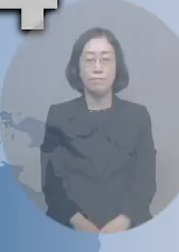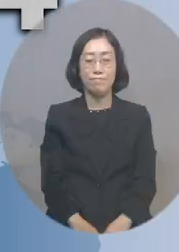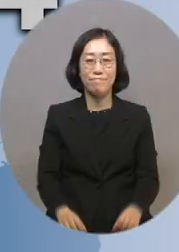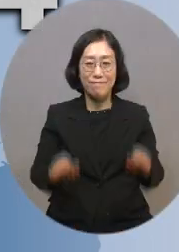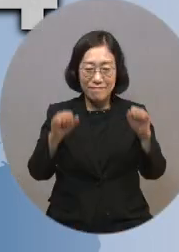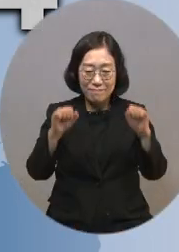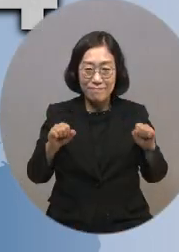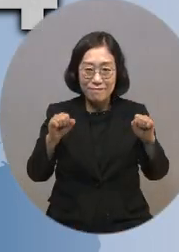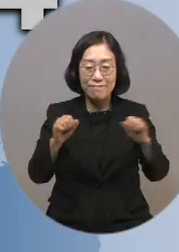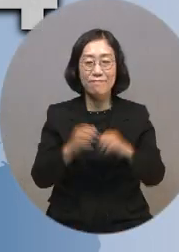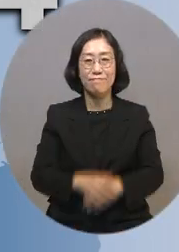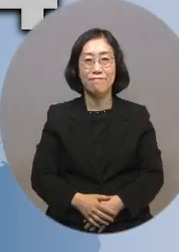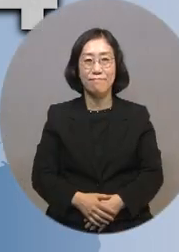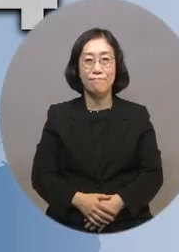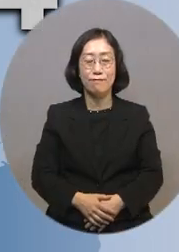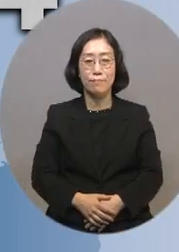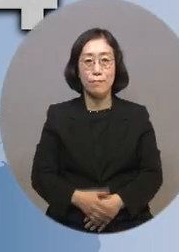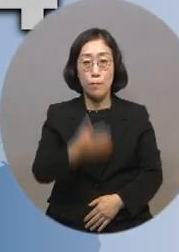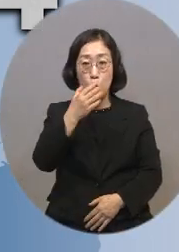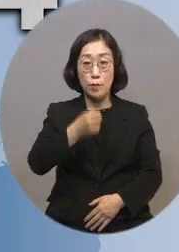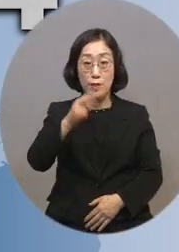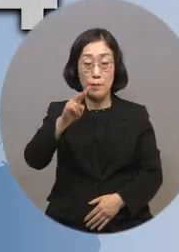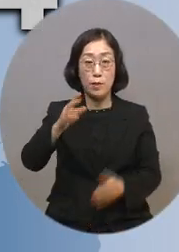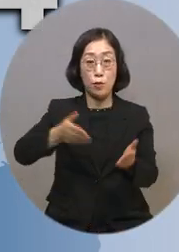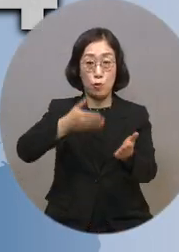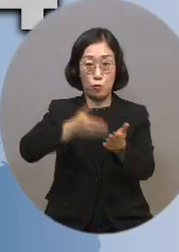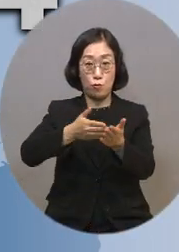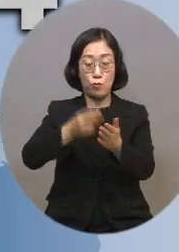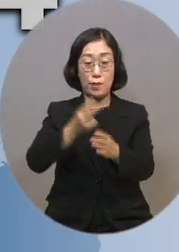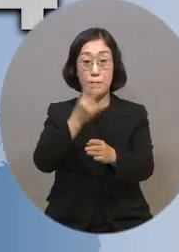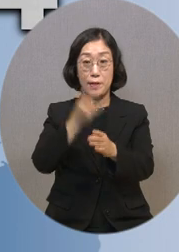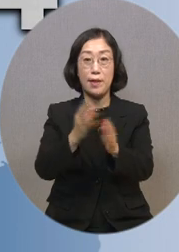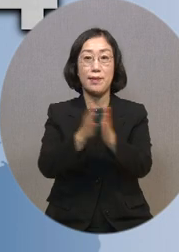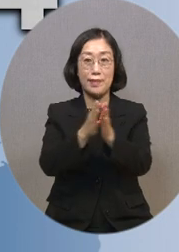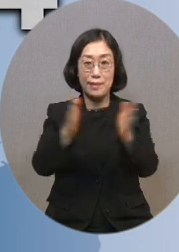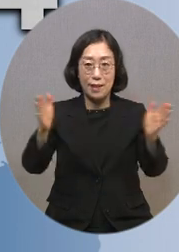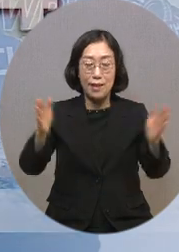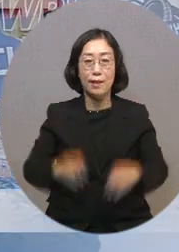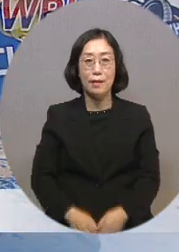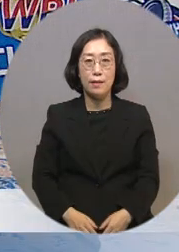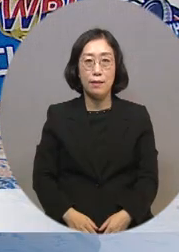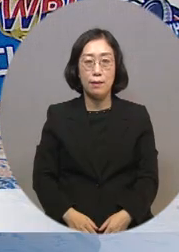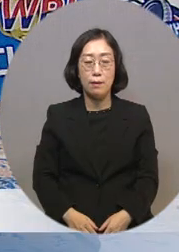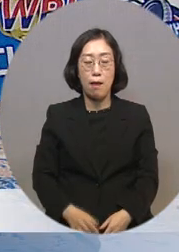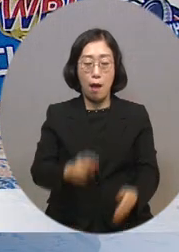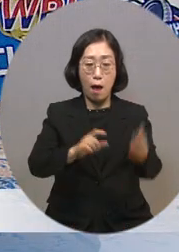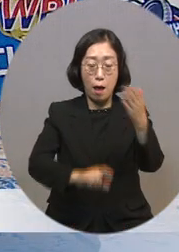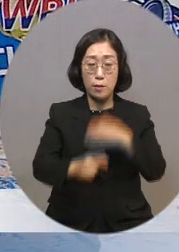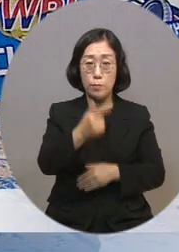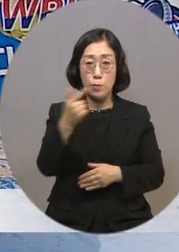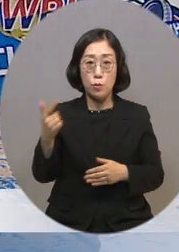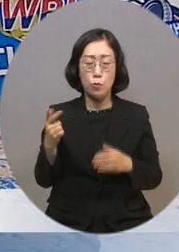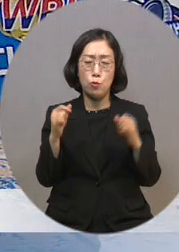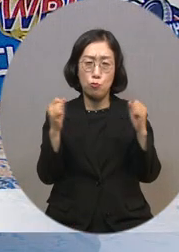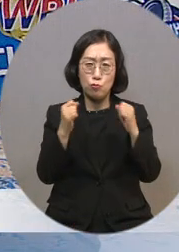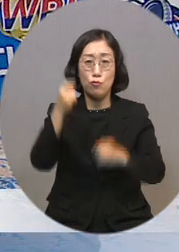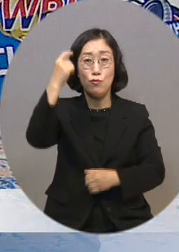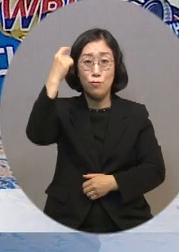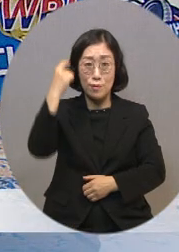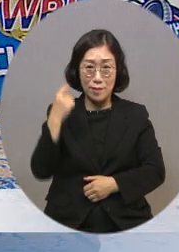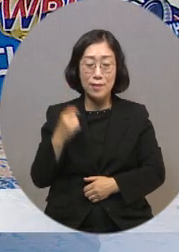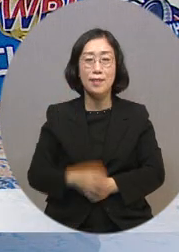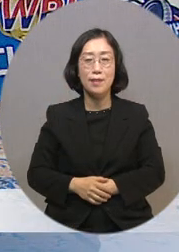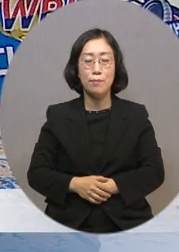시청자 여러분 안녕하십니까? WBC 복지TV 뉴스 24입니다. 어느덧 아침 저녁이면 서늘한 공기가